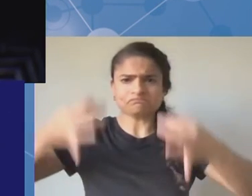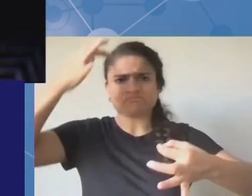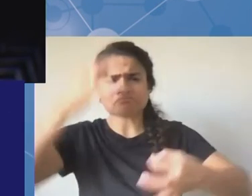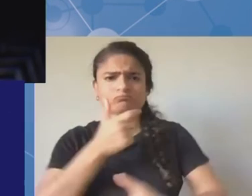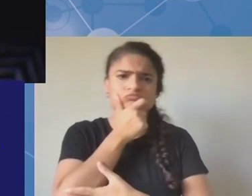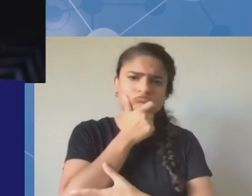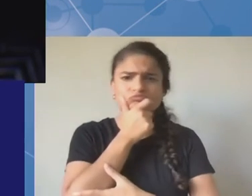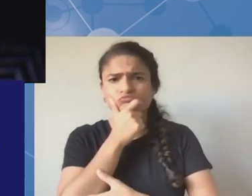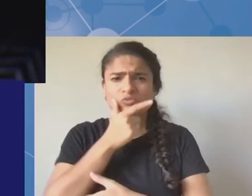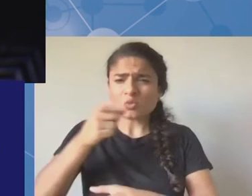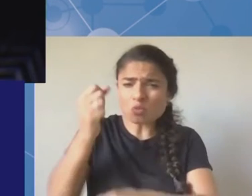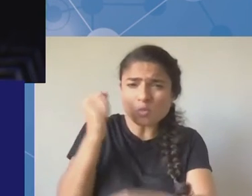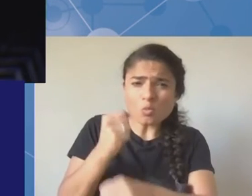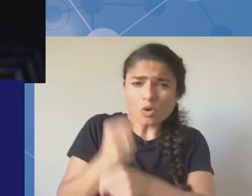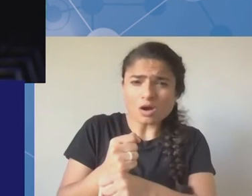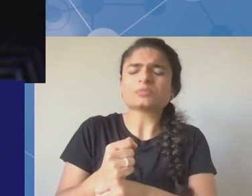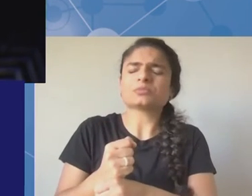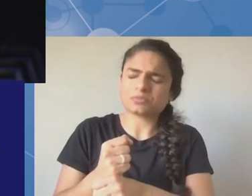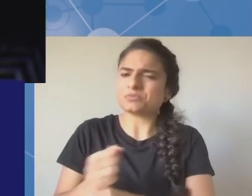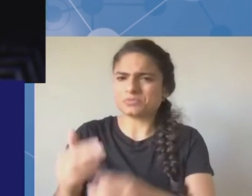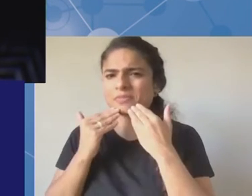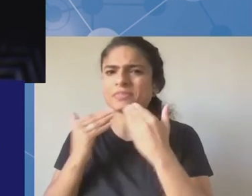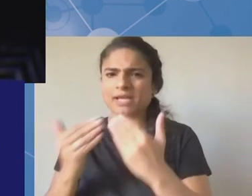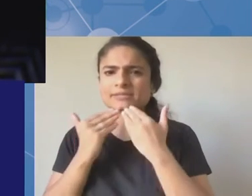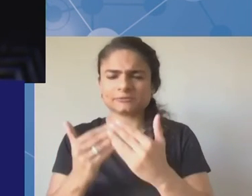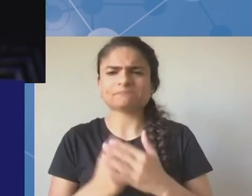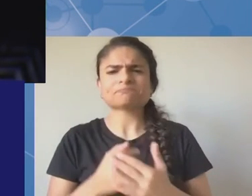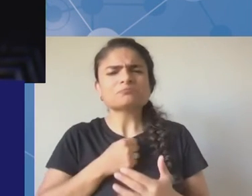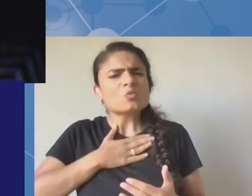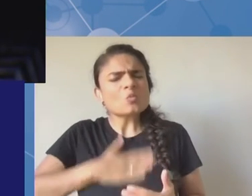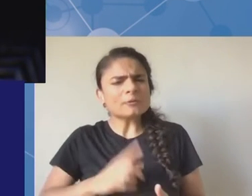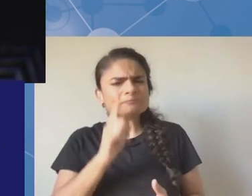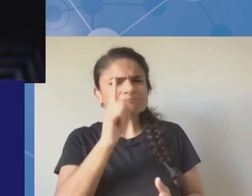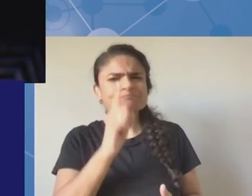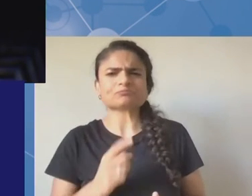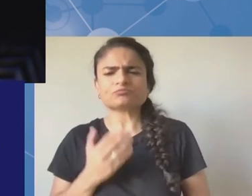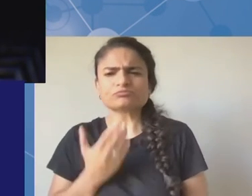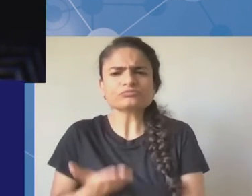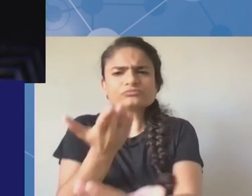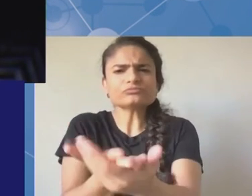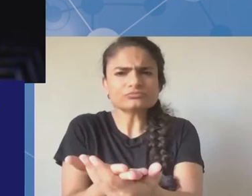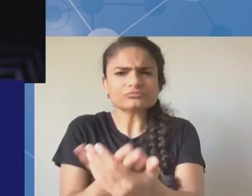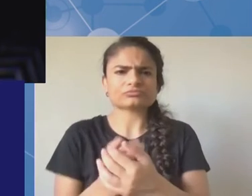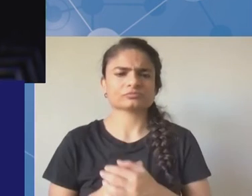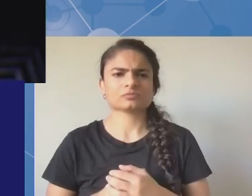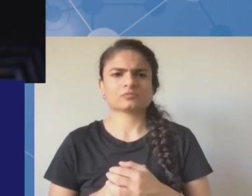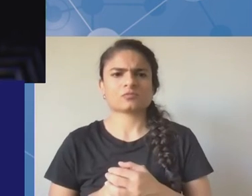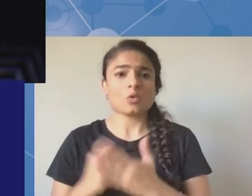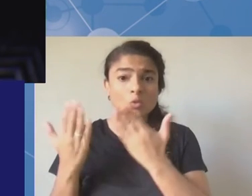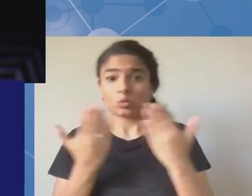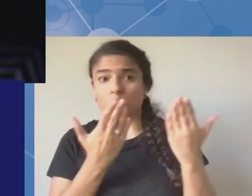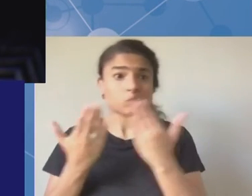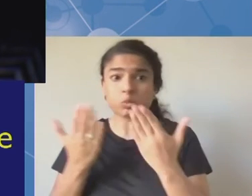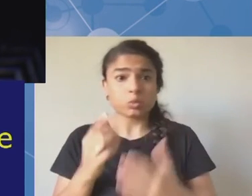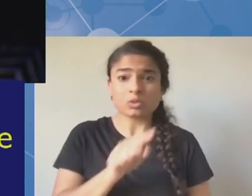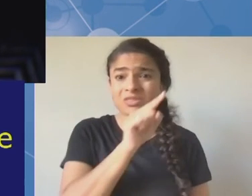только соединяется, например, во время этого саммита из самых отдаленных уголков мира. Я хотел бы также